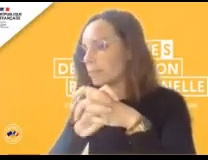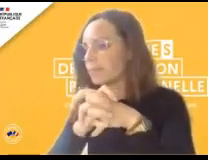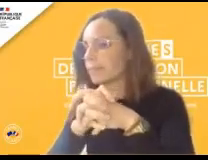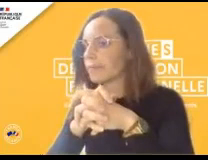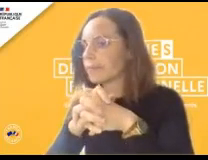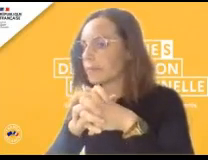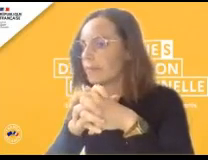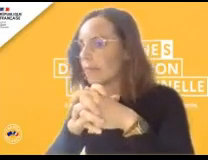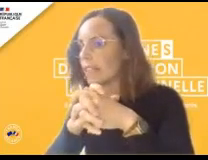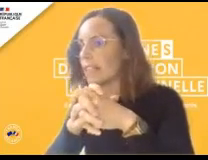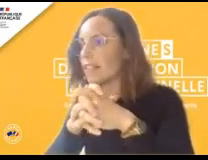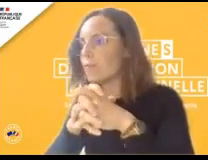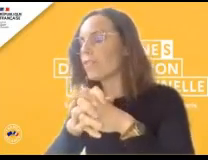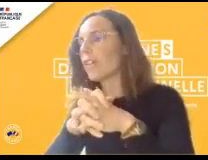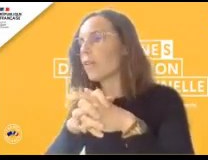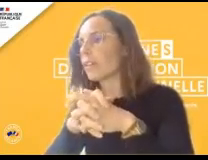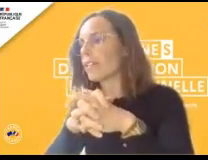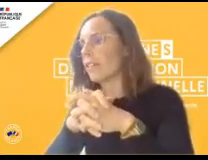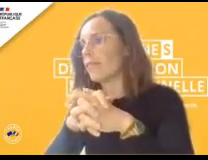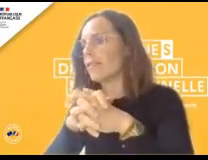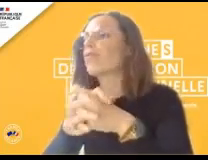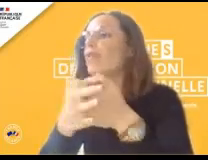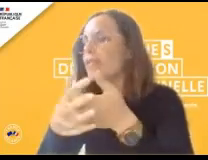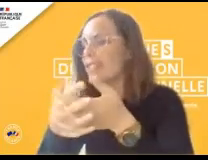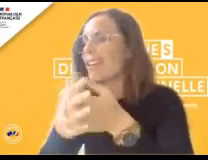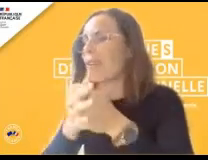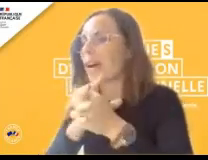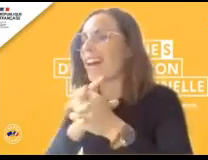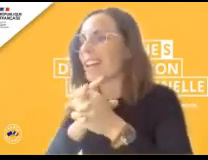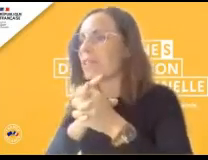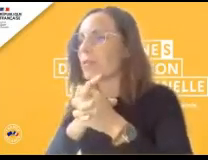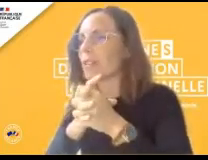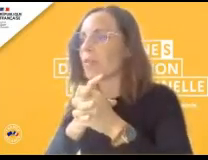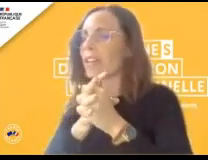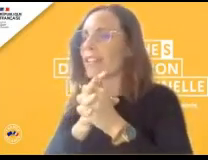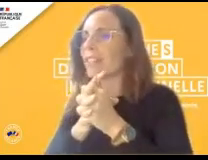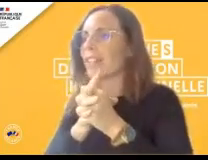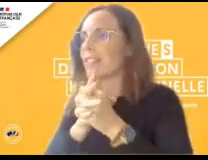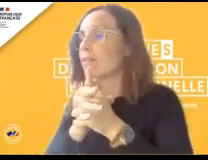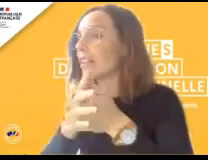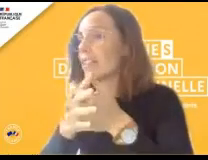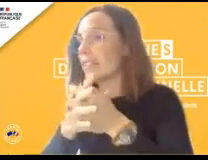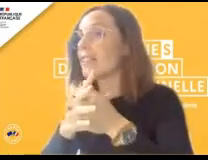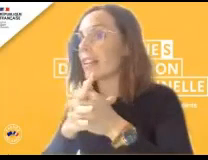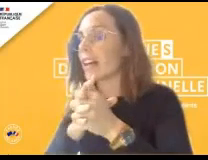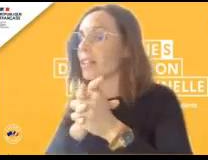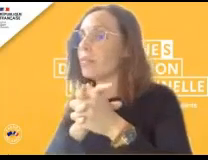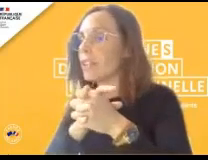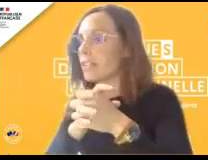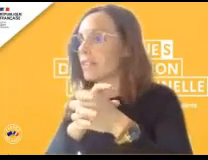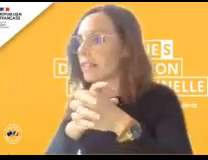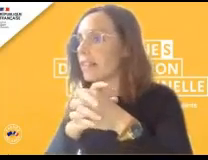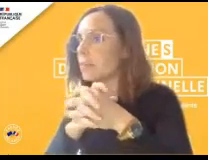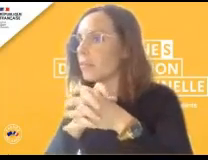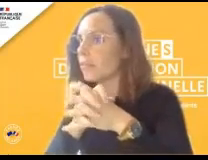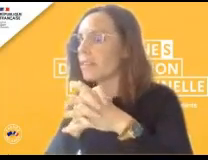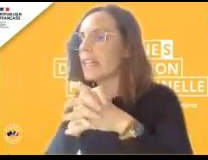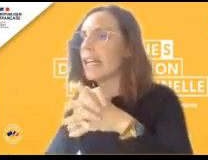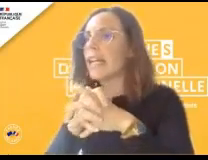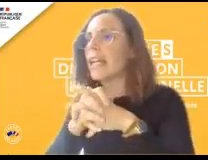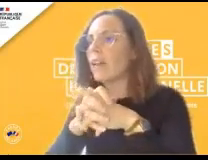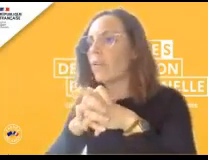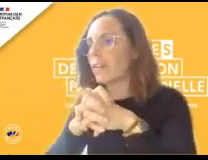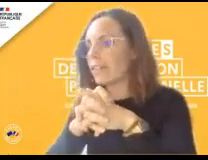public, les étudiants, les retraités, sauf si en parallèle, bien sûr, ils ont une activité salariée ou une activité